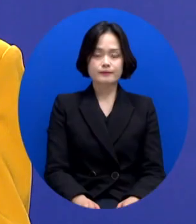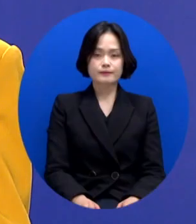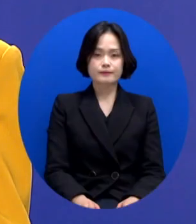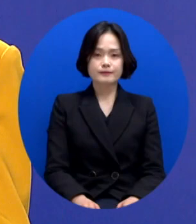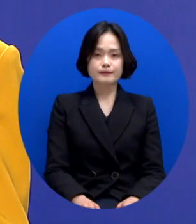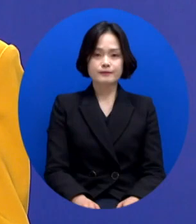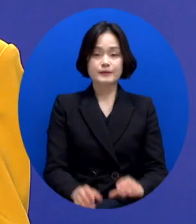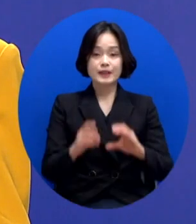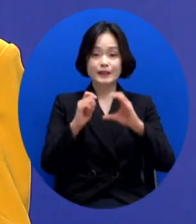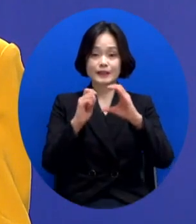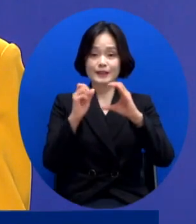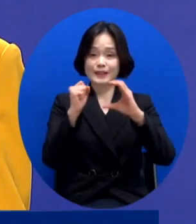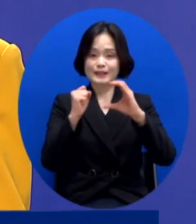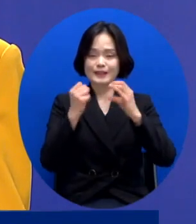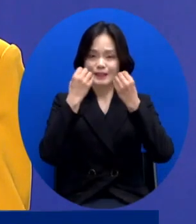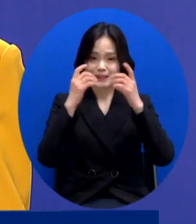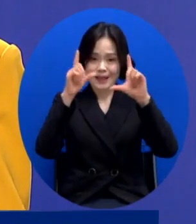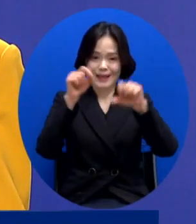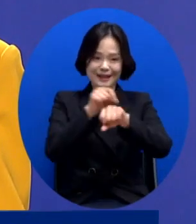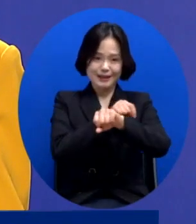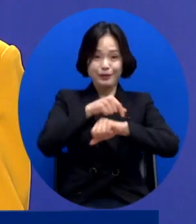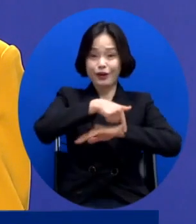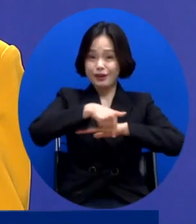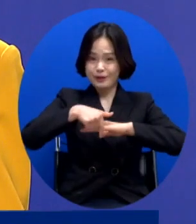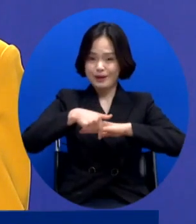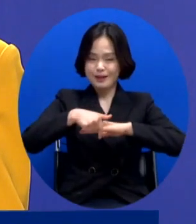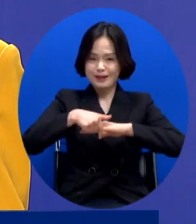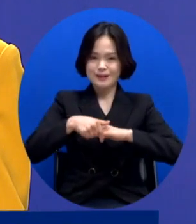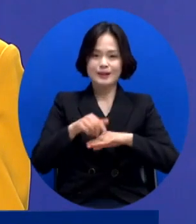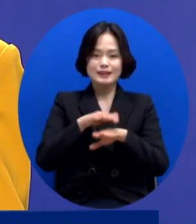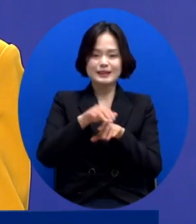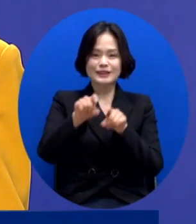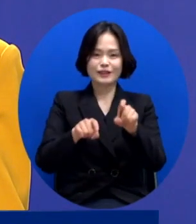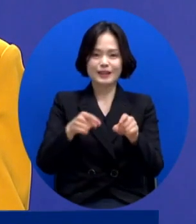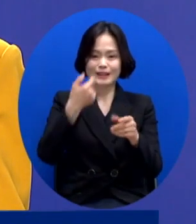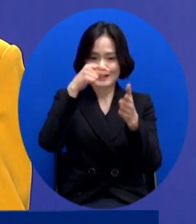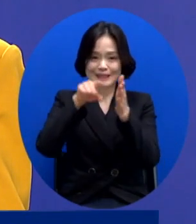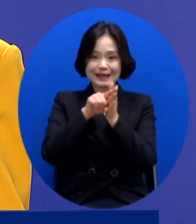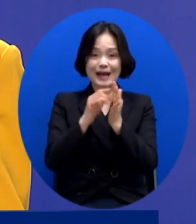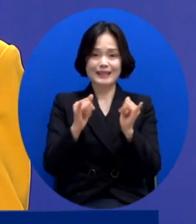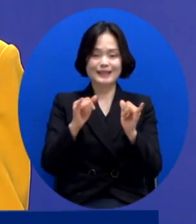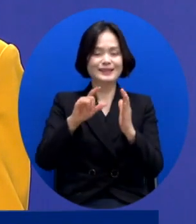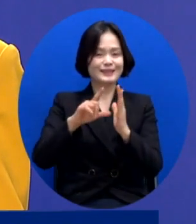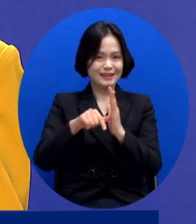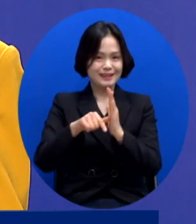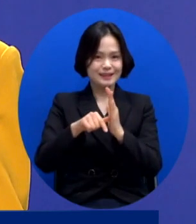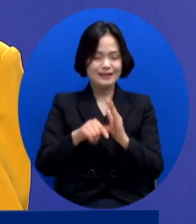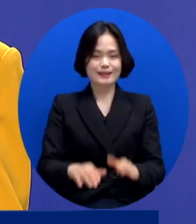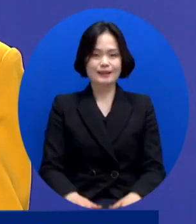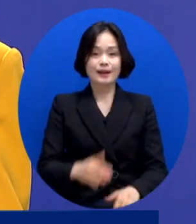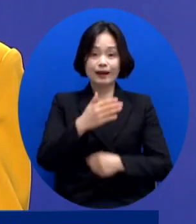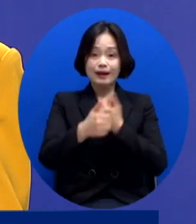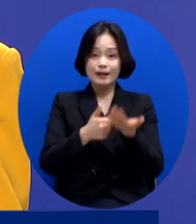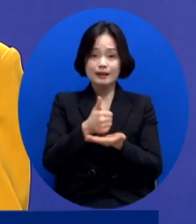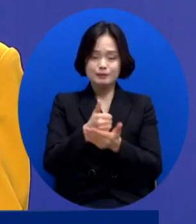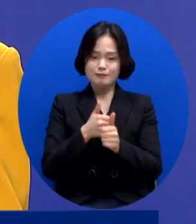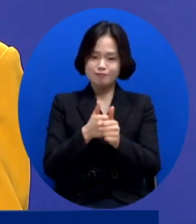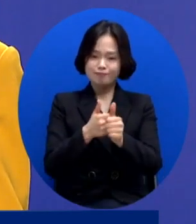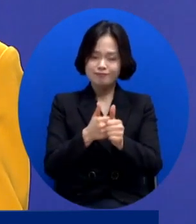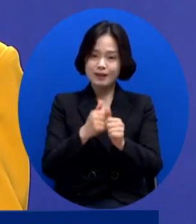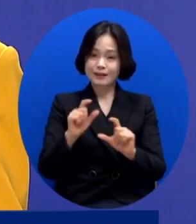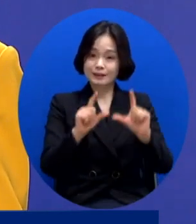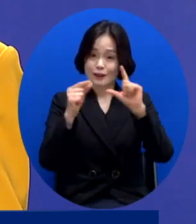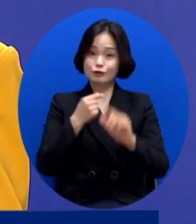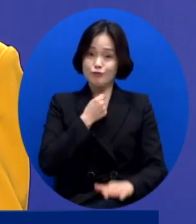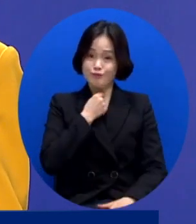cds 신년 특별기획 2021 실천하는 신앙인 시간입니다 하나님을 따라 살기 위해서는 각자의 삶에서